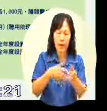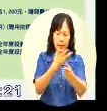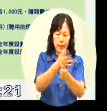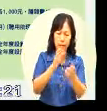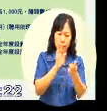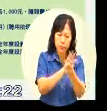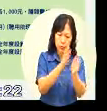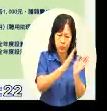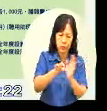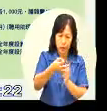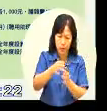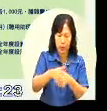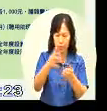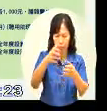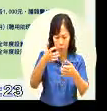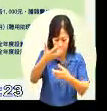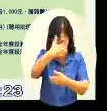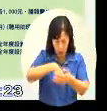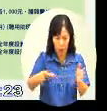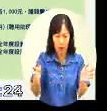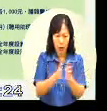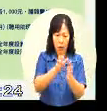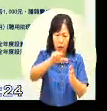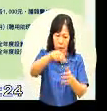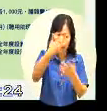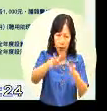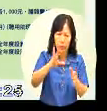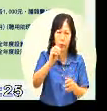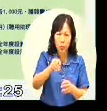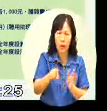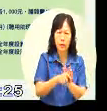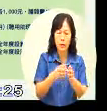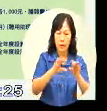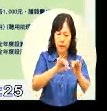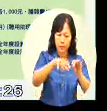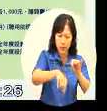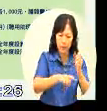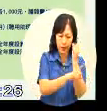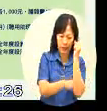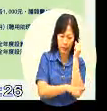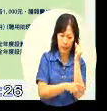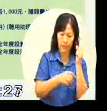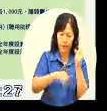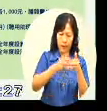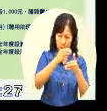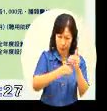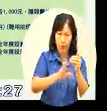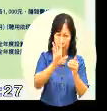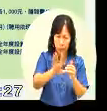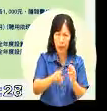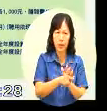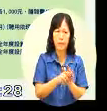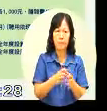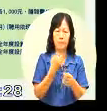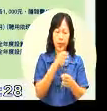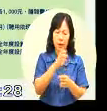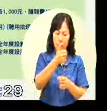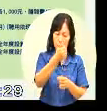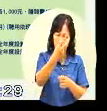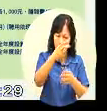用637万。这是地方制度法的规定了哈。地方制度法第